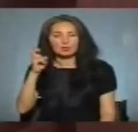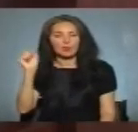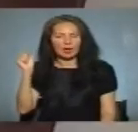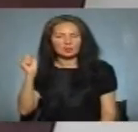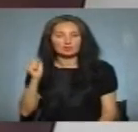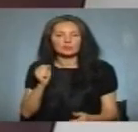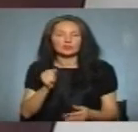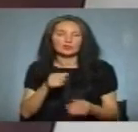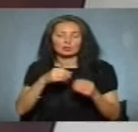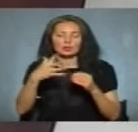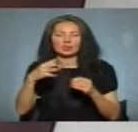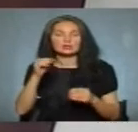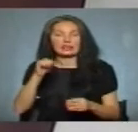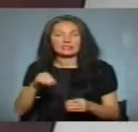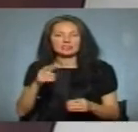тисяч.